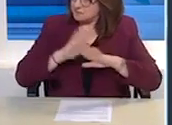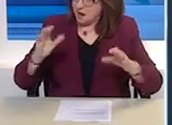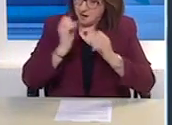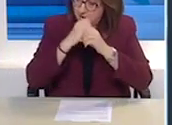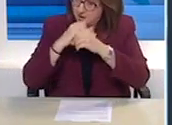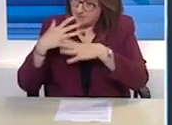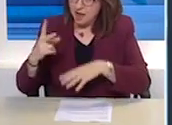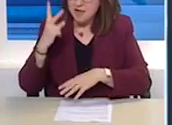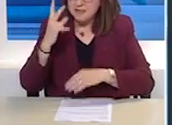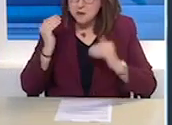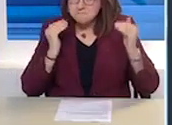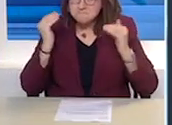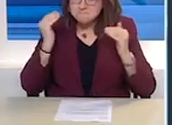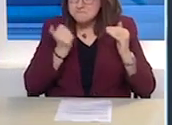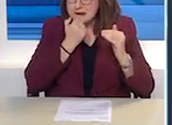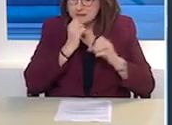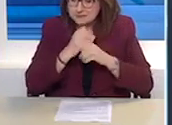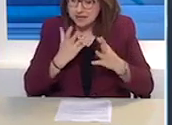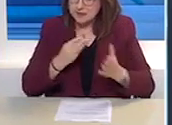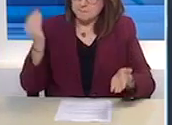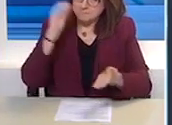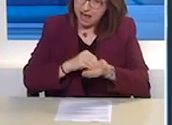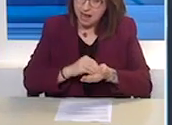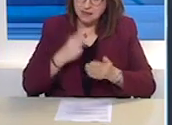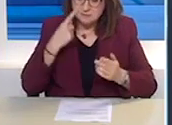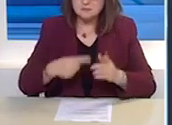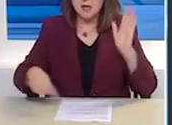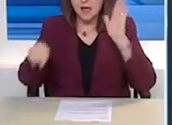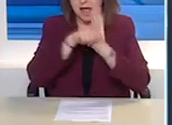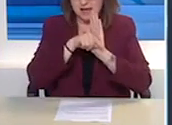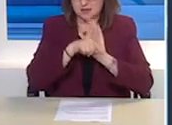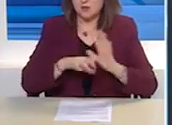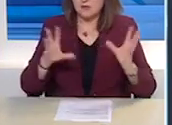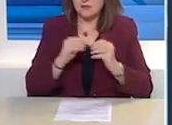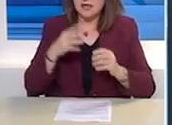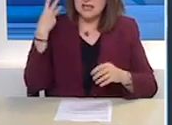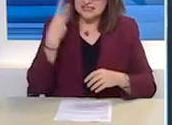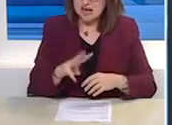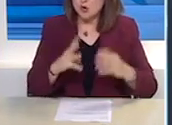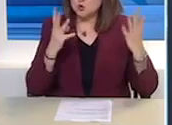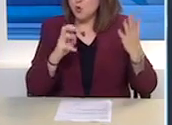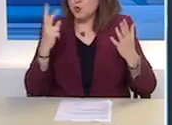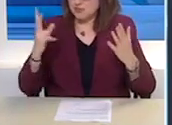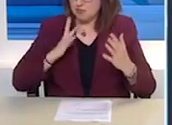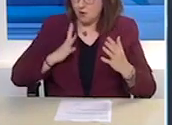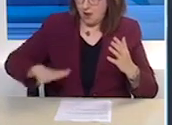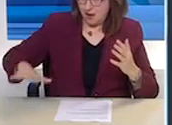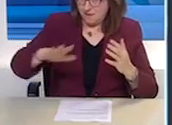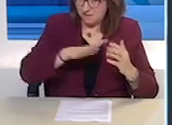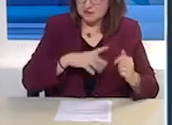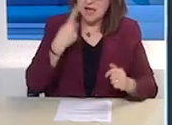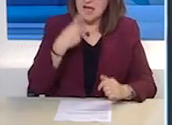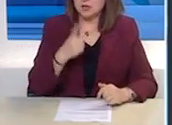Άρα πρακτικά σημαίνει ότι επί 382 επιβατών 121 ήταν θετικοί, 2